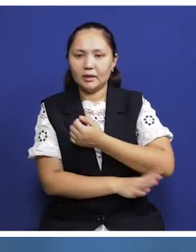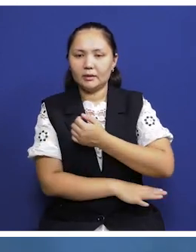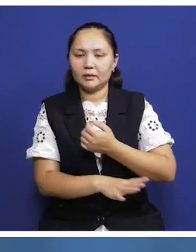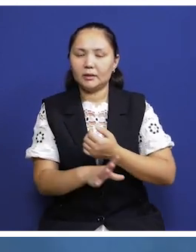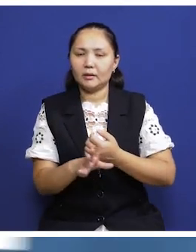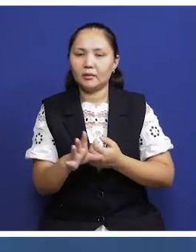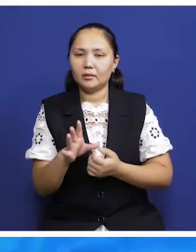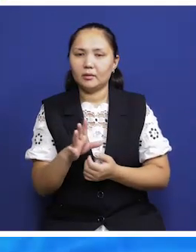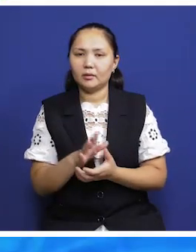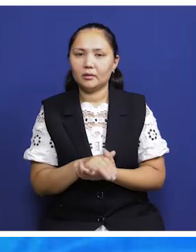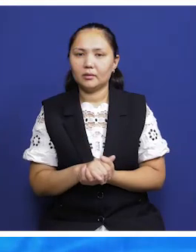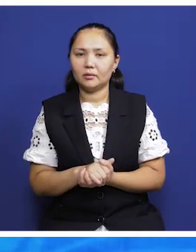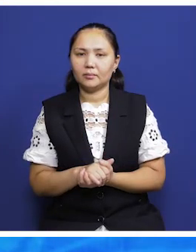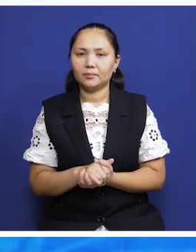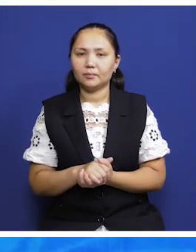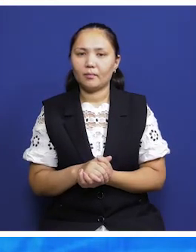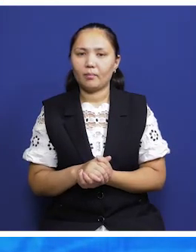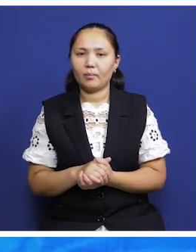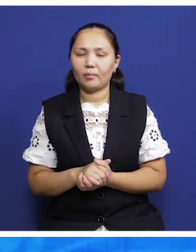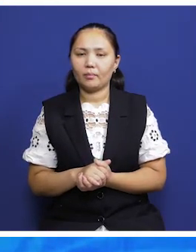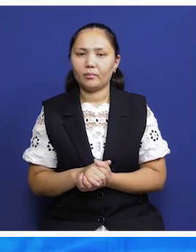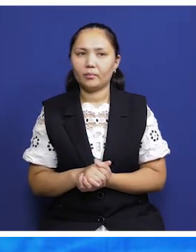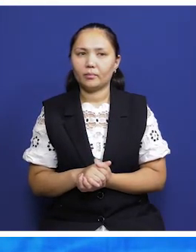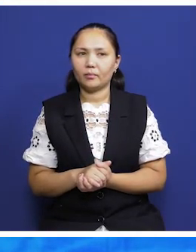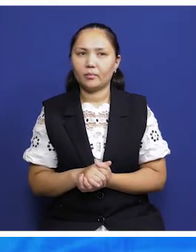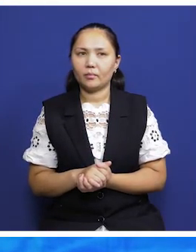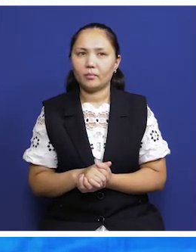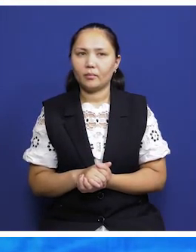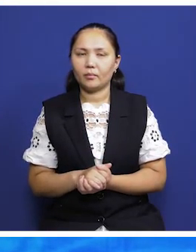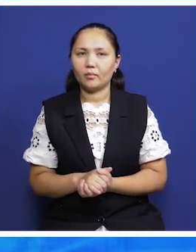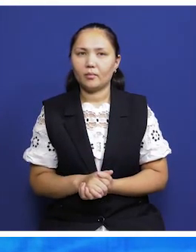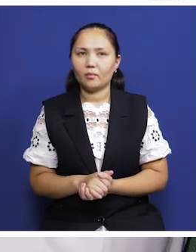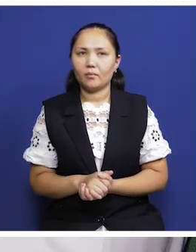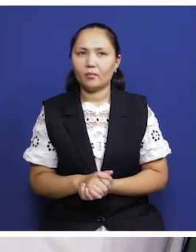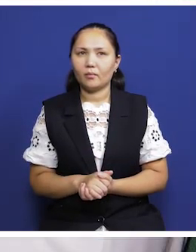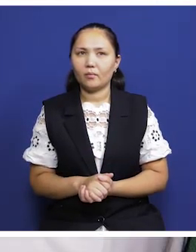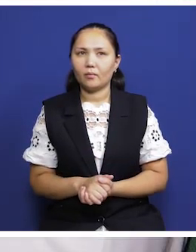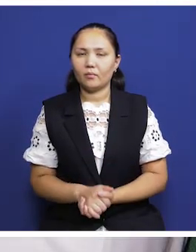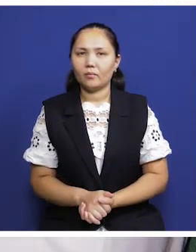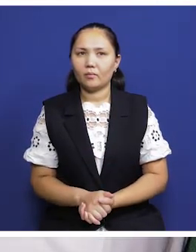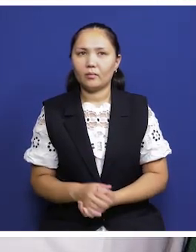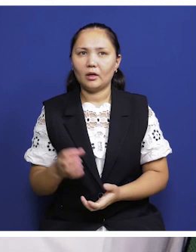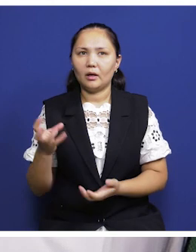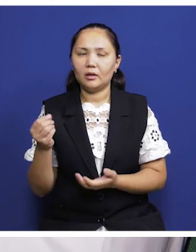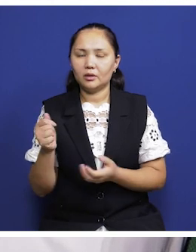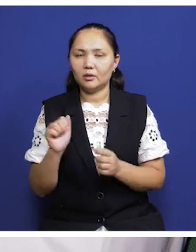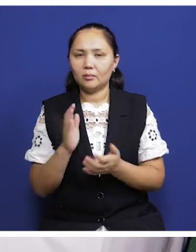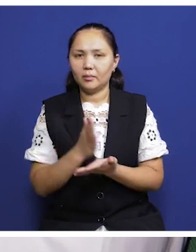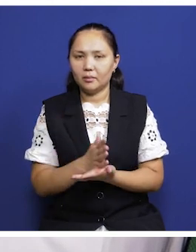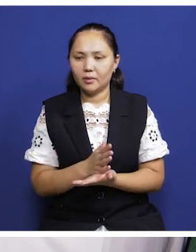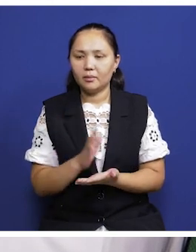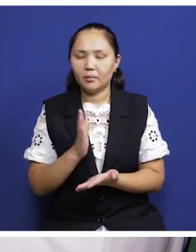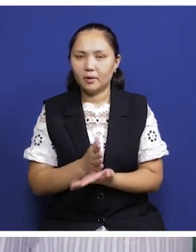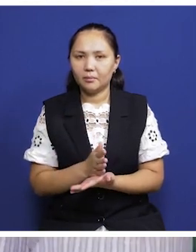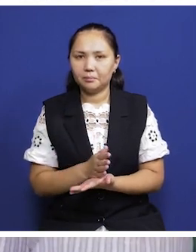Қаттырақ сөйлесеңіз? Ағымдағы жылдың аяғына дейін төлейді, келесі жылы қосымша мердігер анықталады. жұмыс істеймін. Қаржыларыңыз бар ба? Қаржымыз